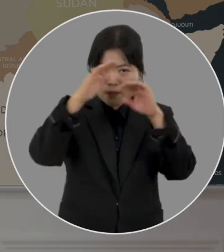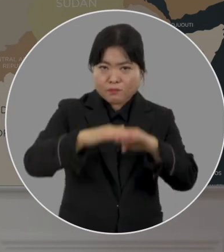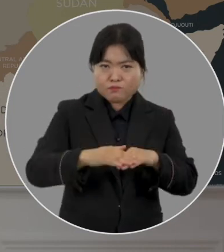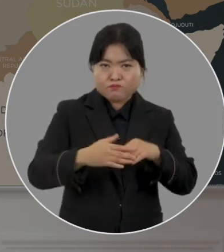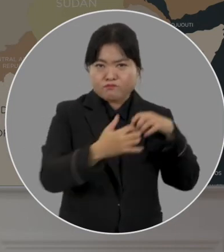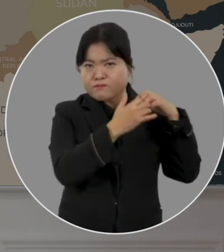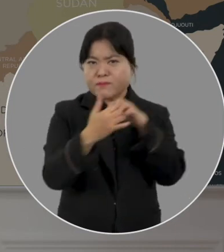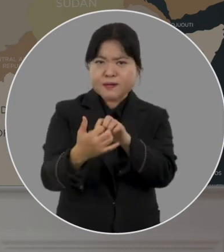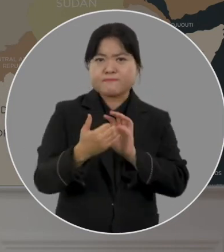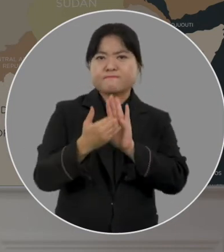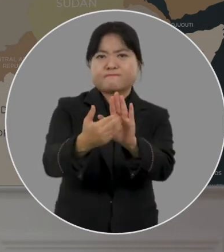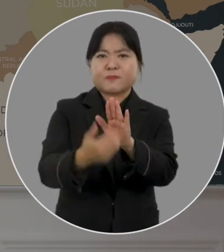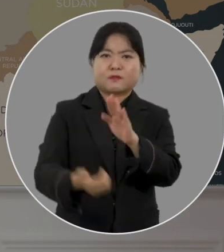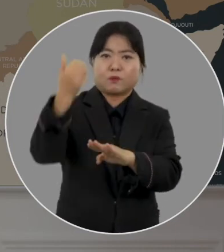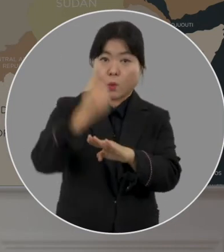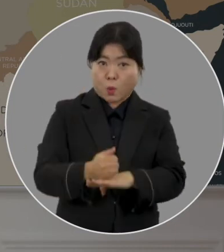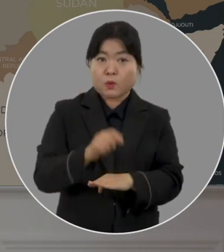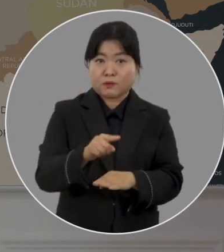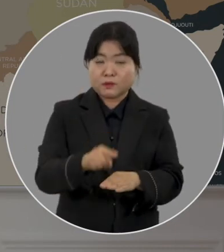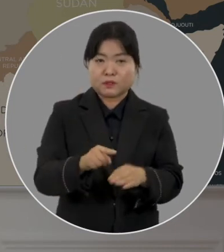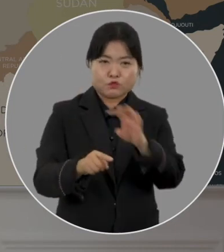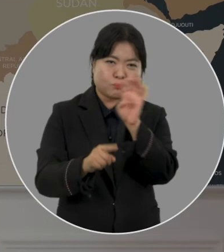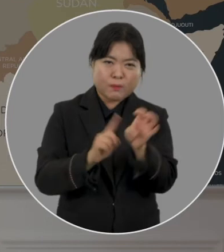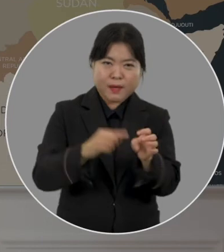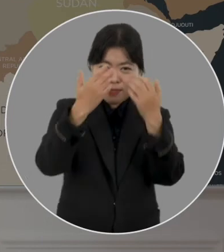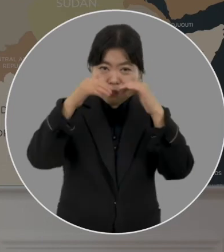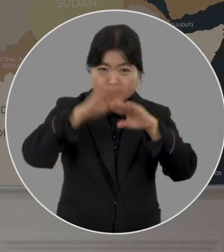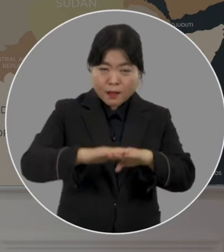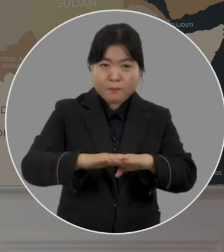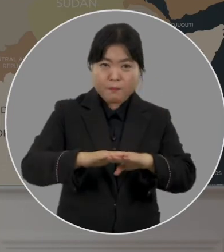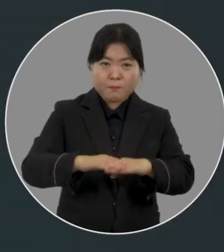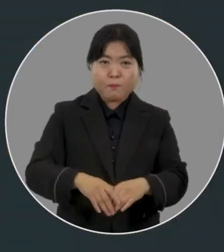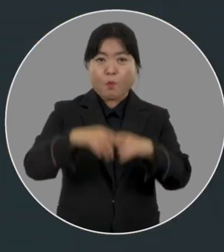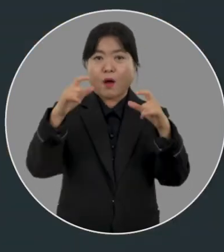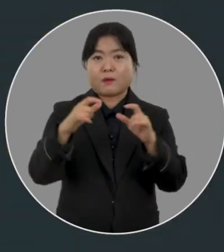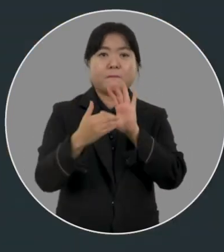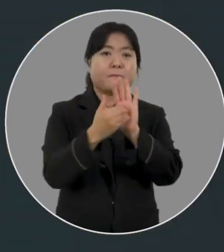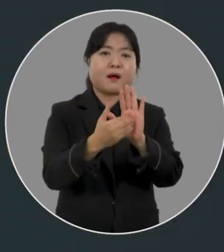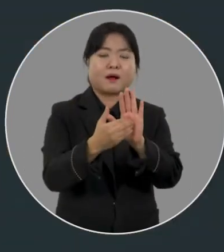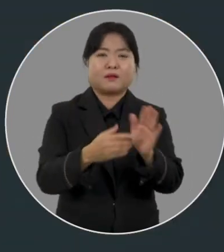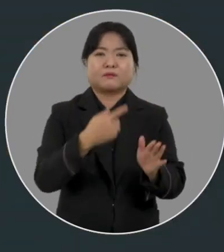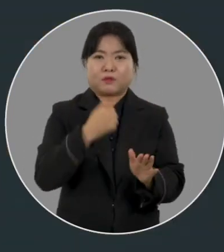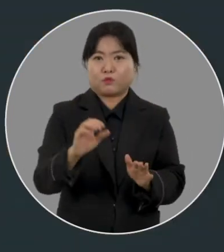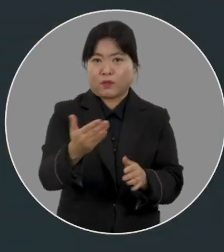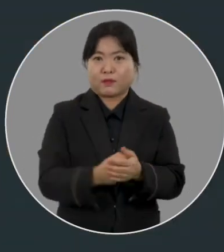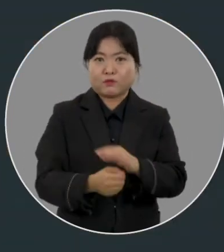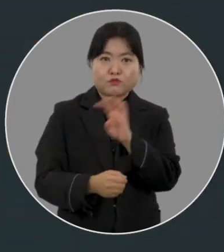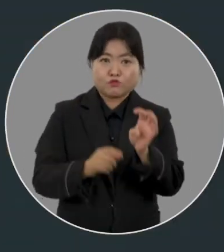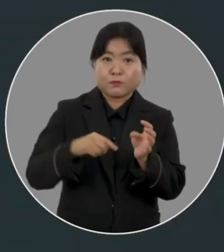데 성공합니다. 이것이 유럽의 이슬람화를 막았던 대쾌거입니다. 정말